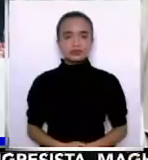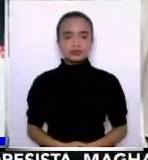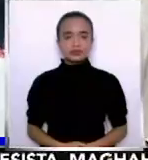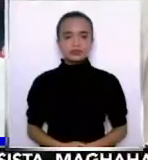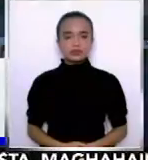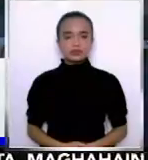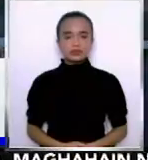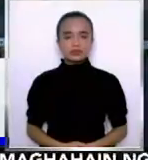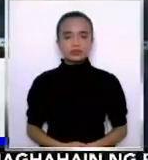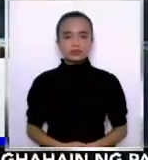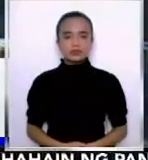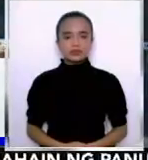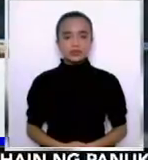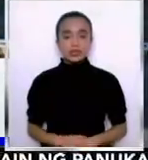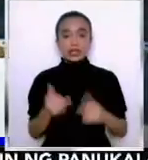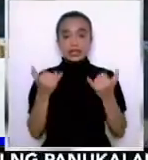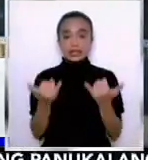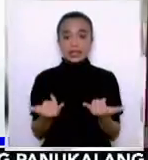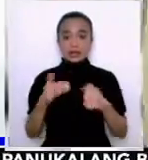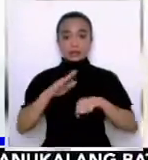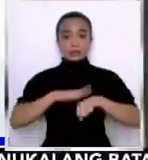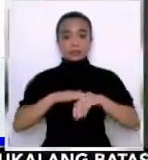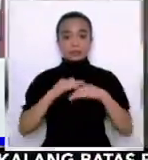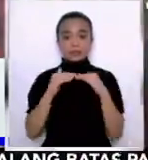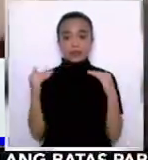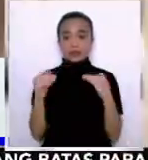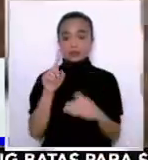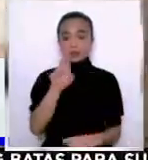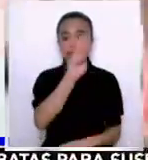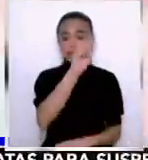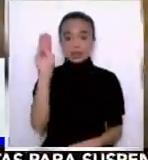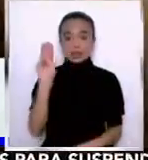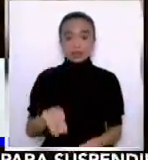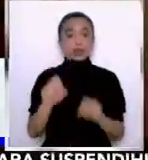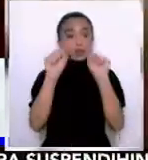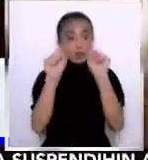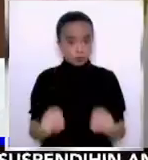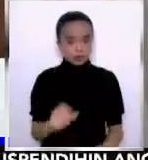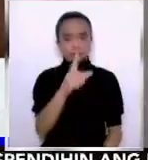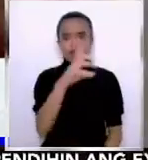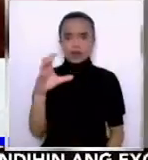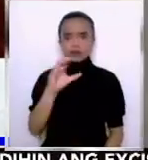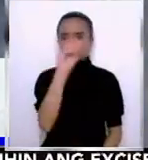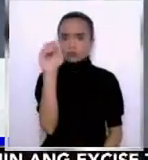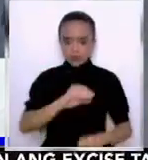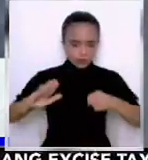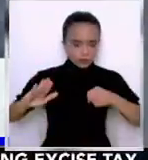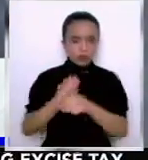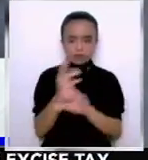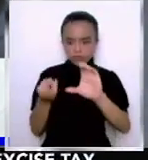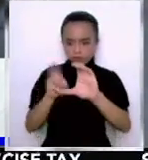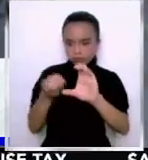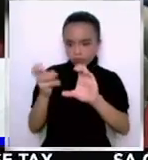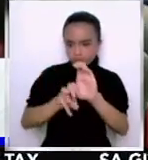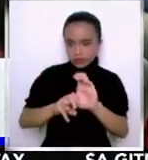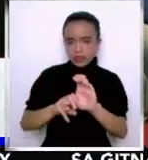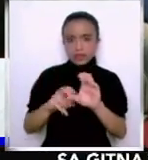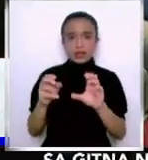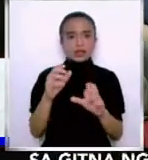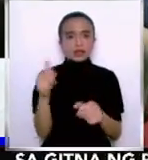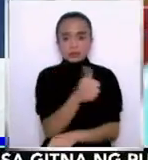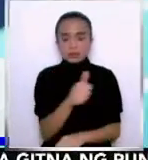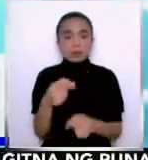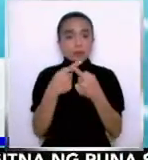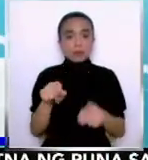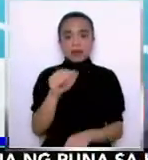Sa umiiral ngayong Alert Level 1 sa Metro Manila, pwede ang 100% capacity sa mga pampublikong sasakyan. Pero dapat nakaupong lahat ng